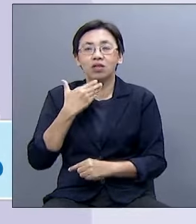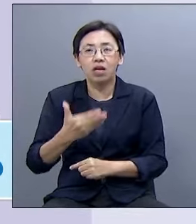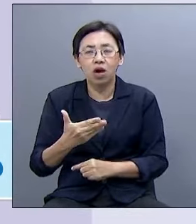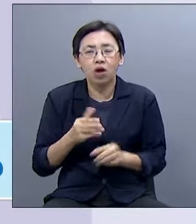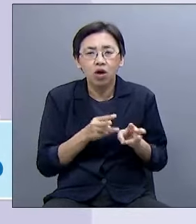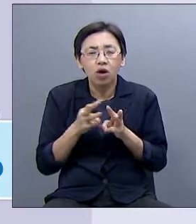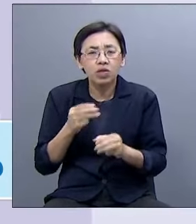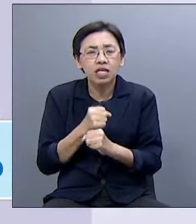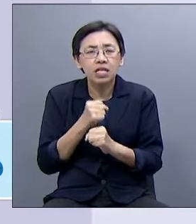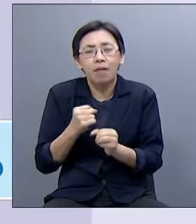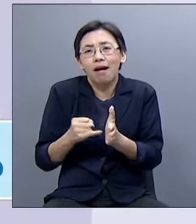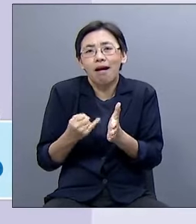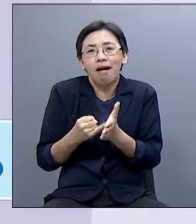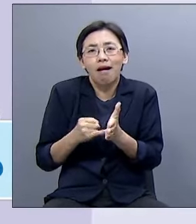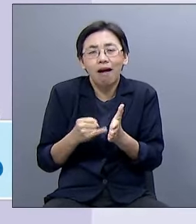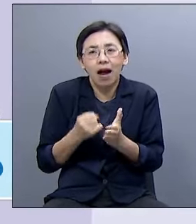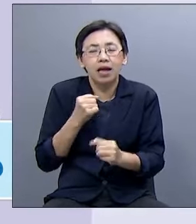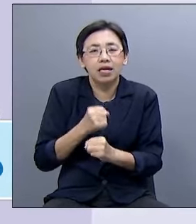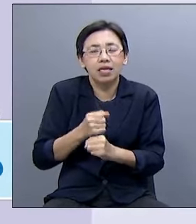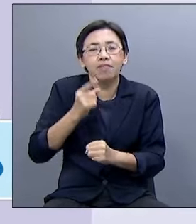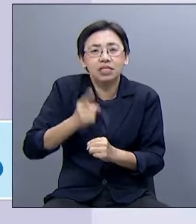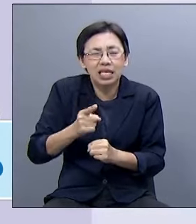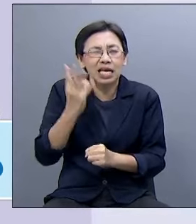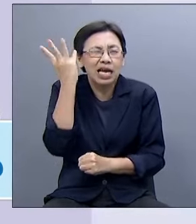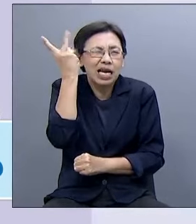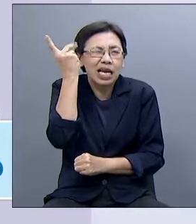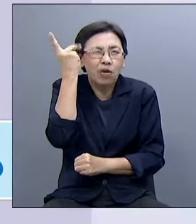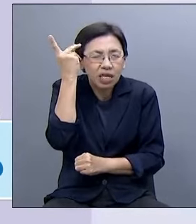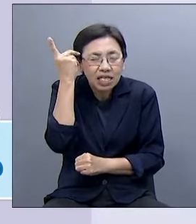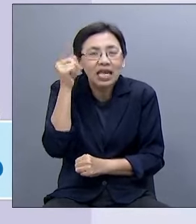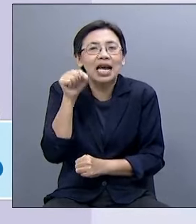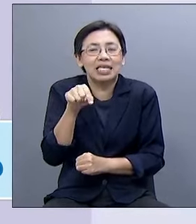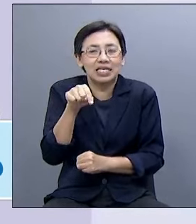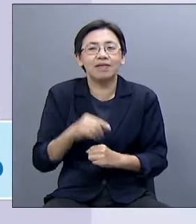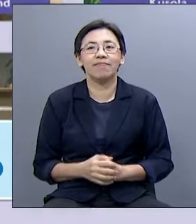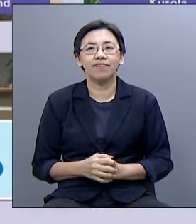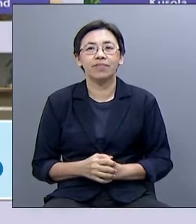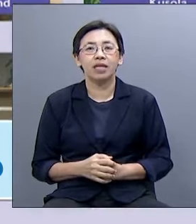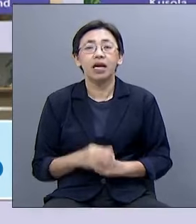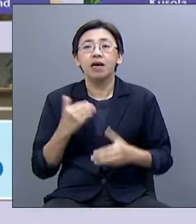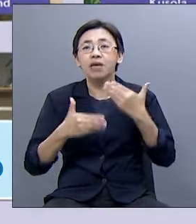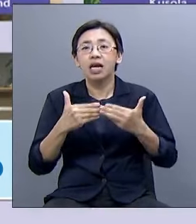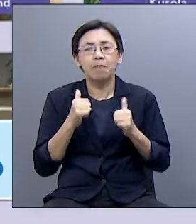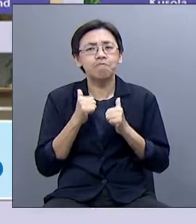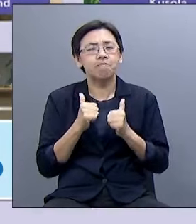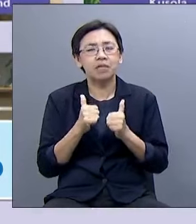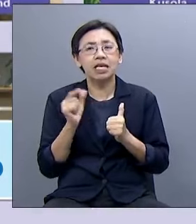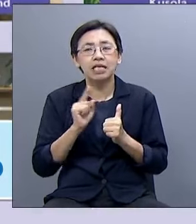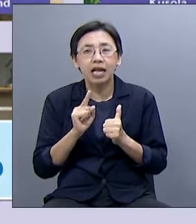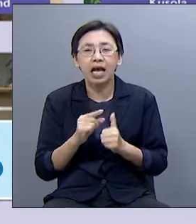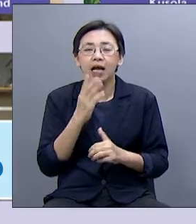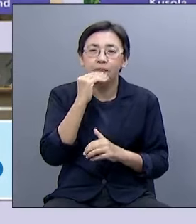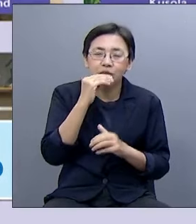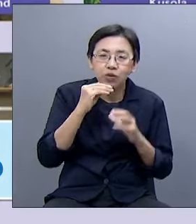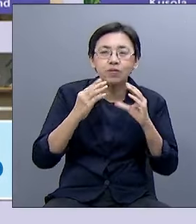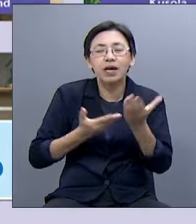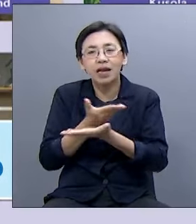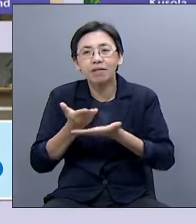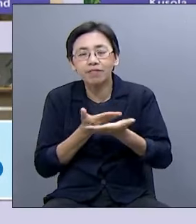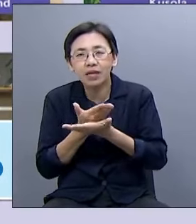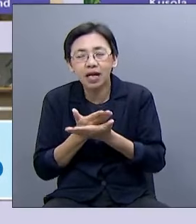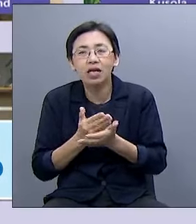บัติที่ทำได้ง่ายและก็ทำได้จริงตามแนวคิด use loop repeat ผ่านกิจกรรมสุดคูลครับทั้งเวทีสัมมนาแลกเปลี่ยนความรู้เวิร์